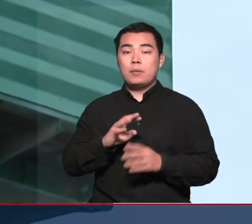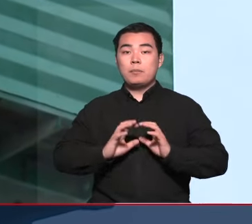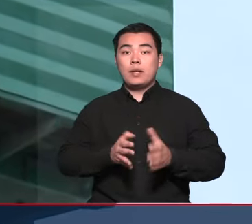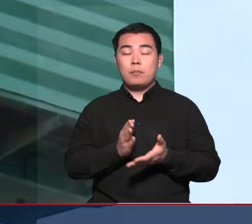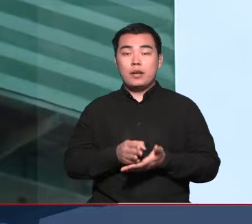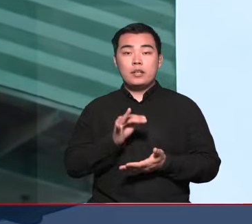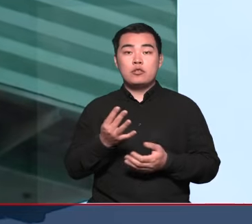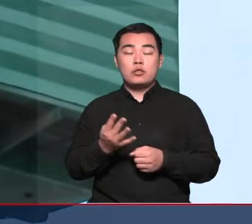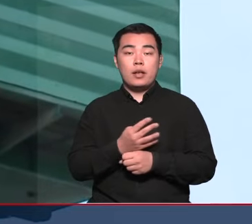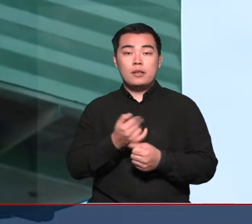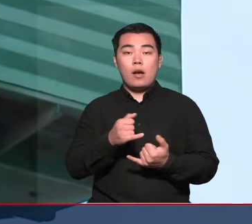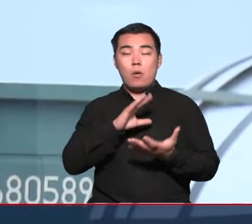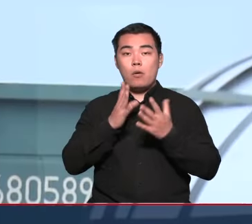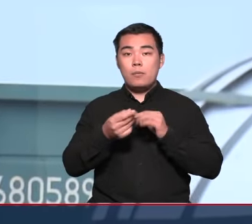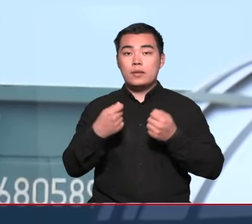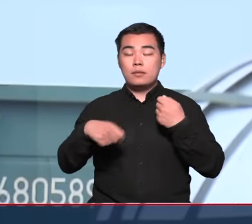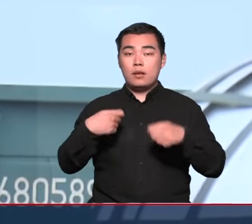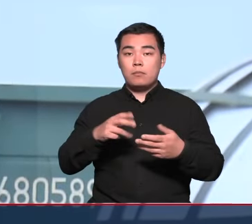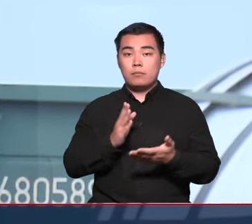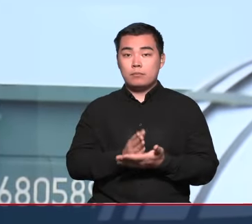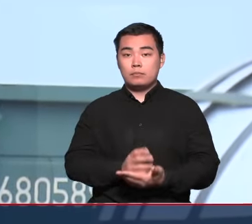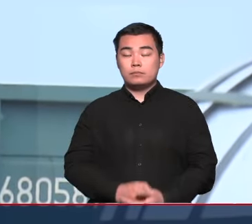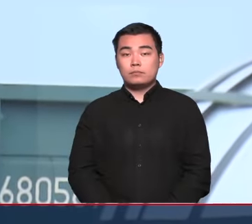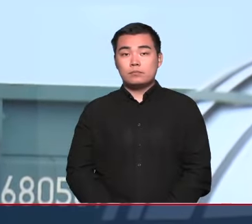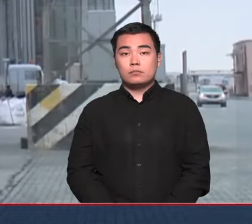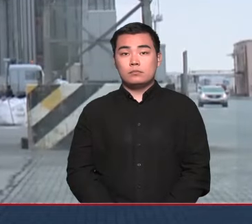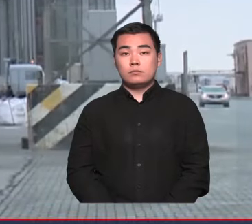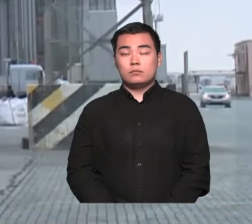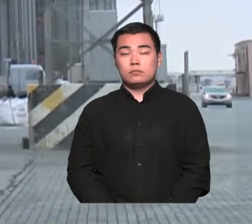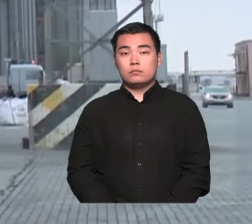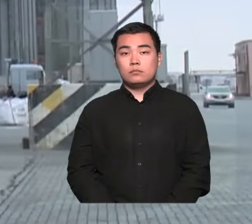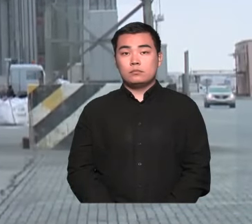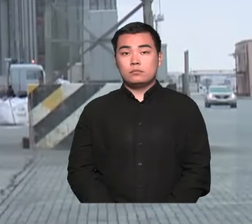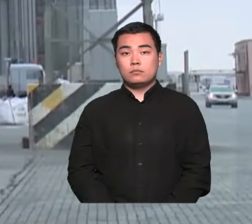четверть объема торговли. Илья Кудряков, Кожабек Аханов, Адиль Нуржанов, Жибек Жолы.